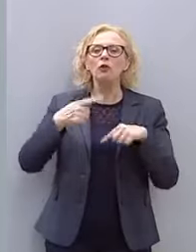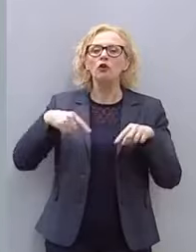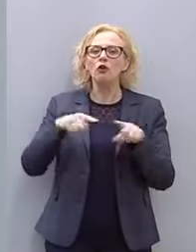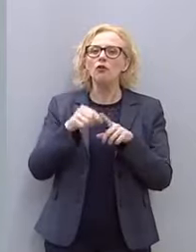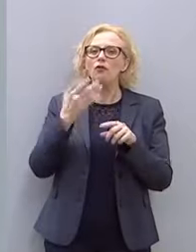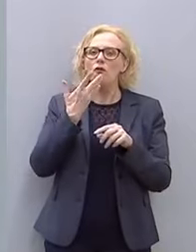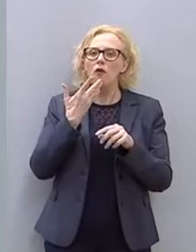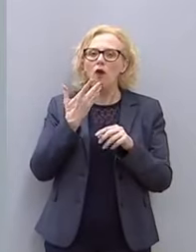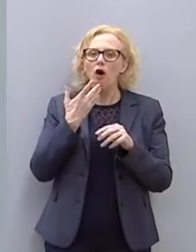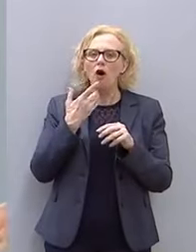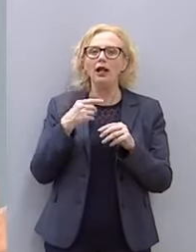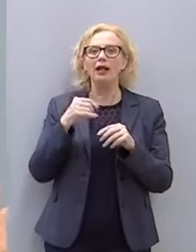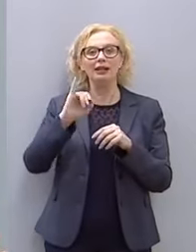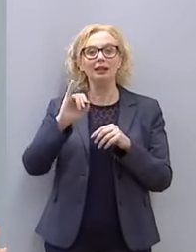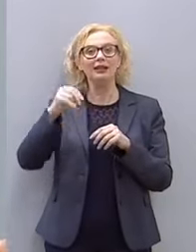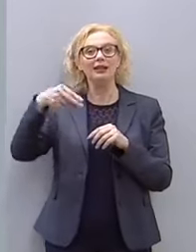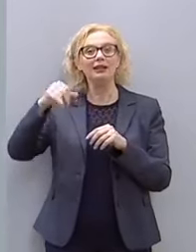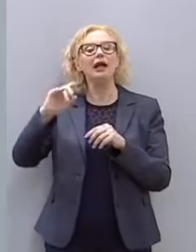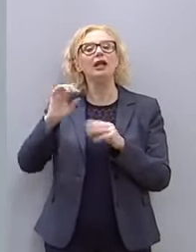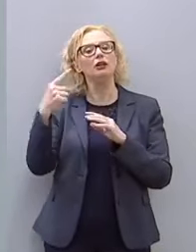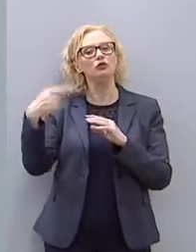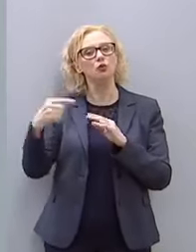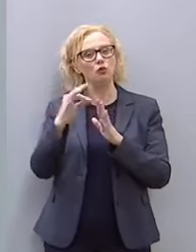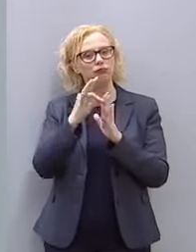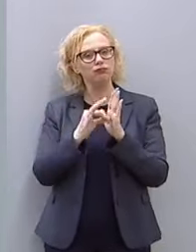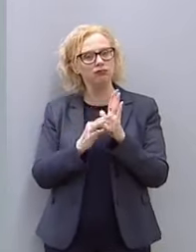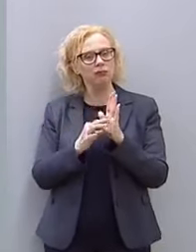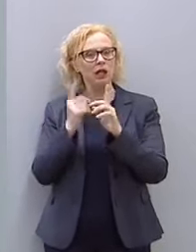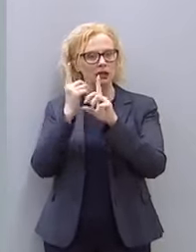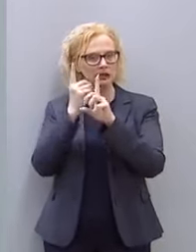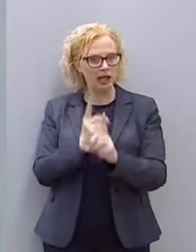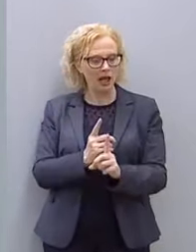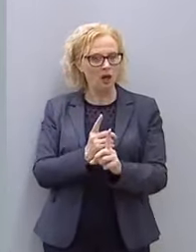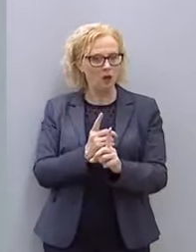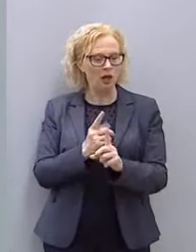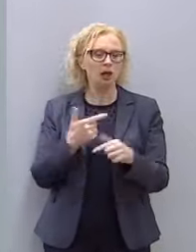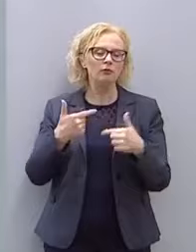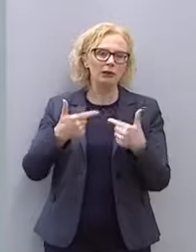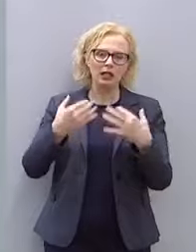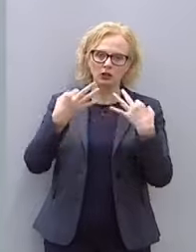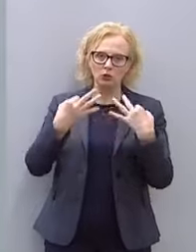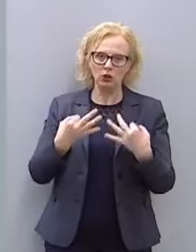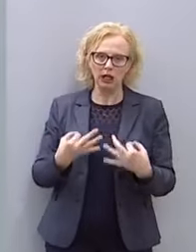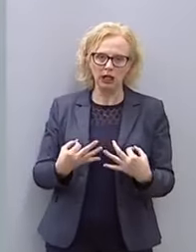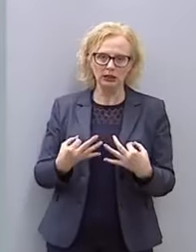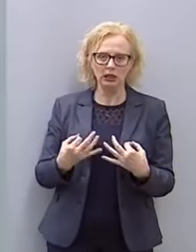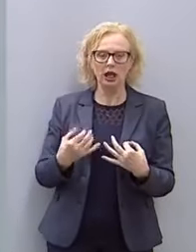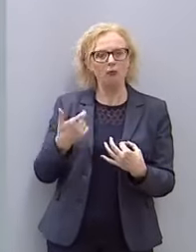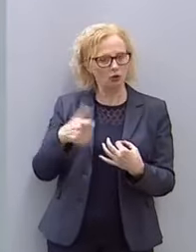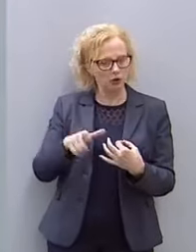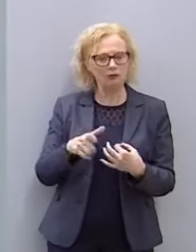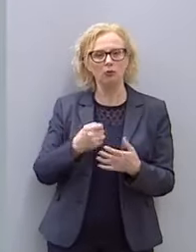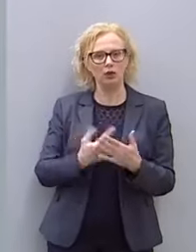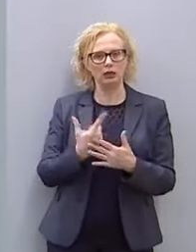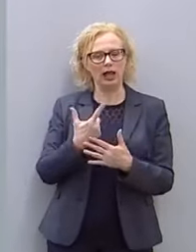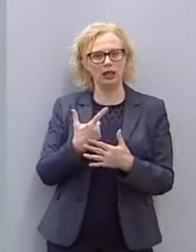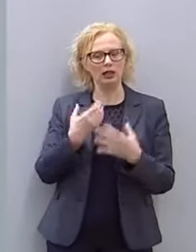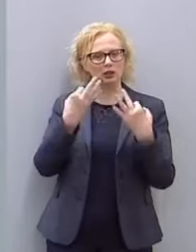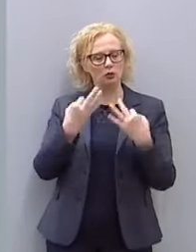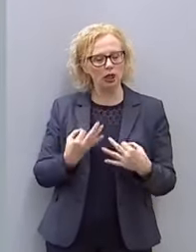applicare quei criteri inail che di knight ha dato garantendo lo stesso livello di sicurezza perché questo è ciò che ci interessa però dall'altro